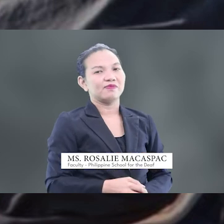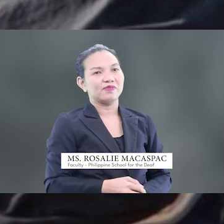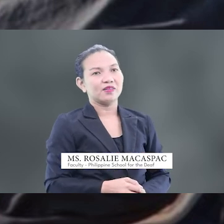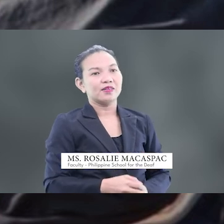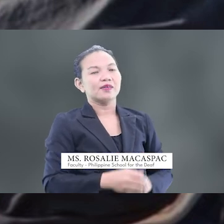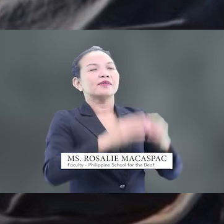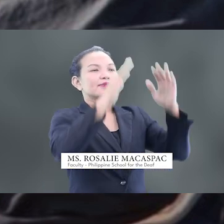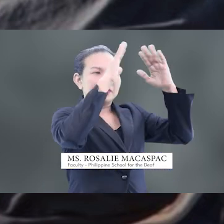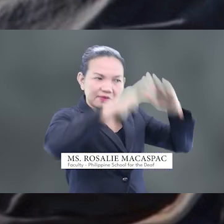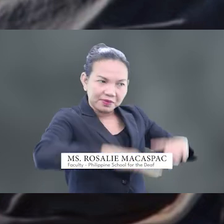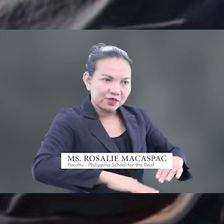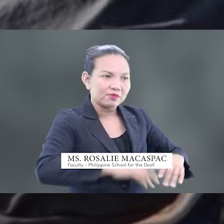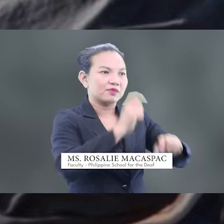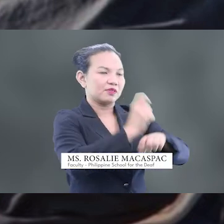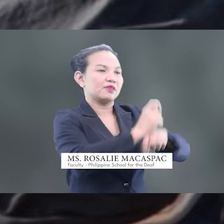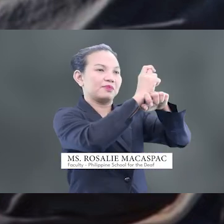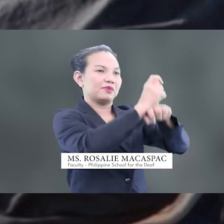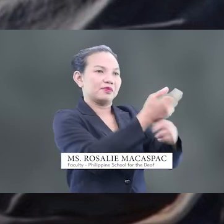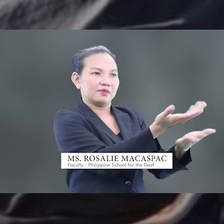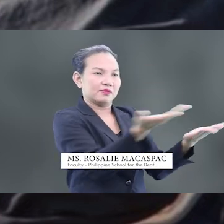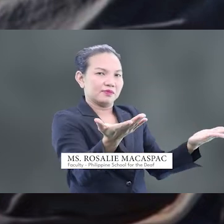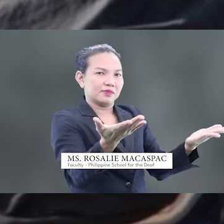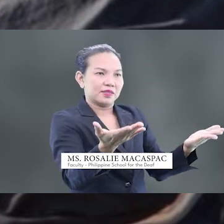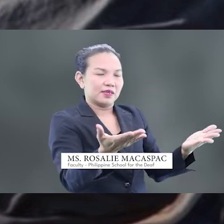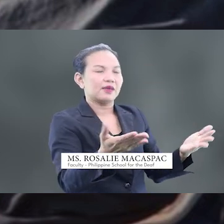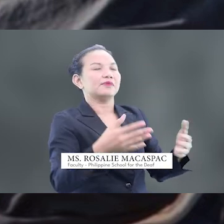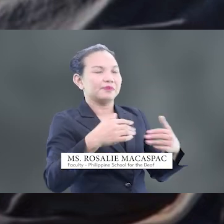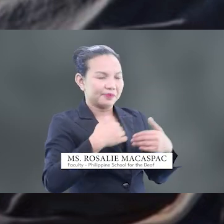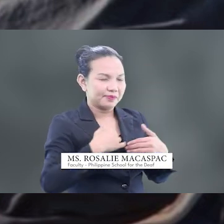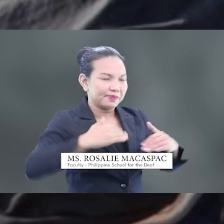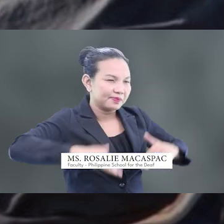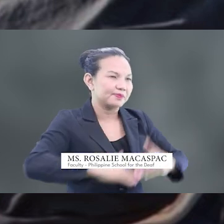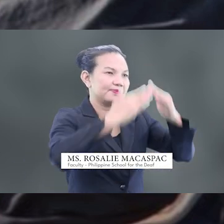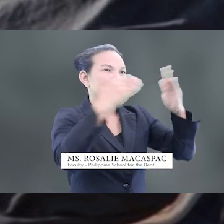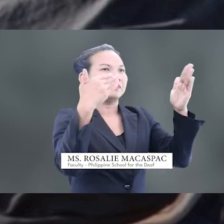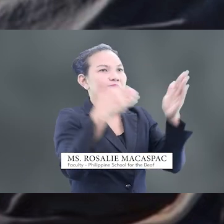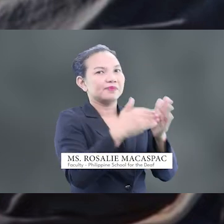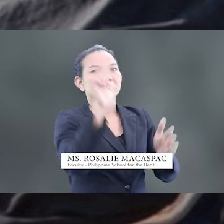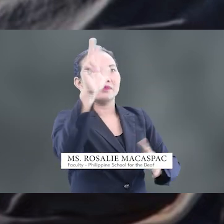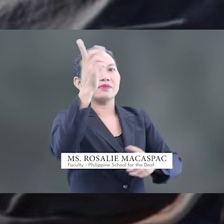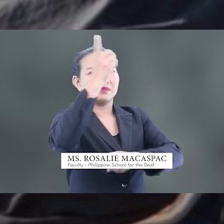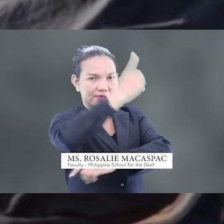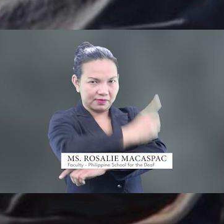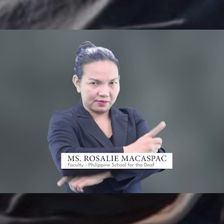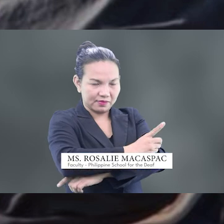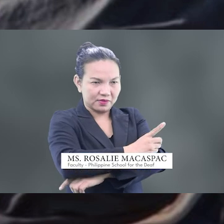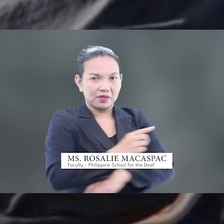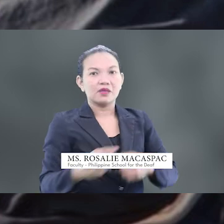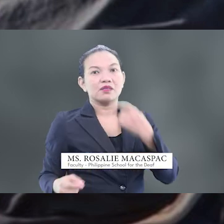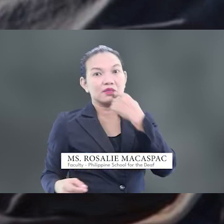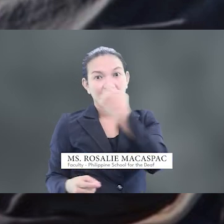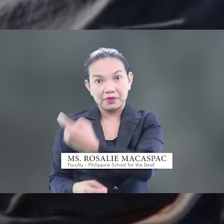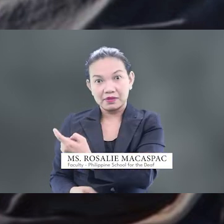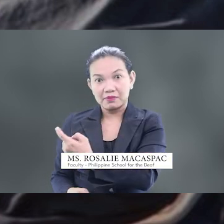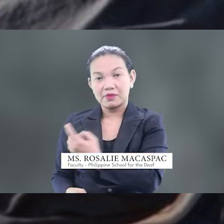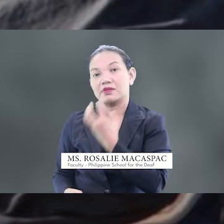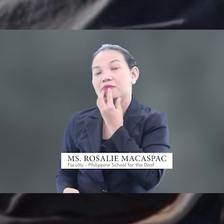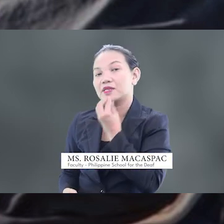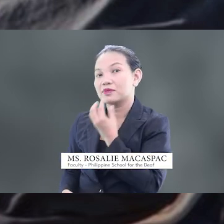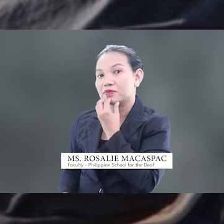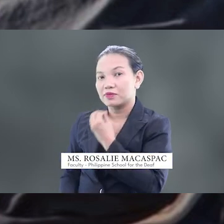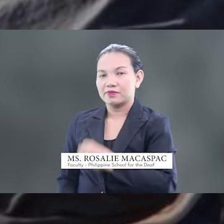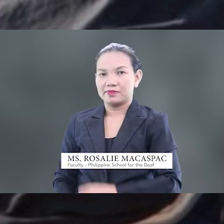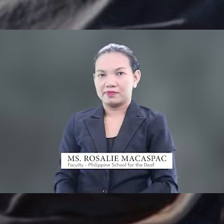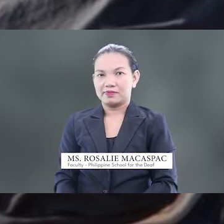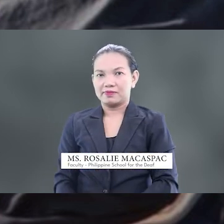Jesus, "Gibayin ninyo ang templong ito at ibabangon ko ito sa 3 araw." Sinabi naman